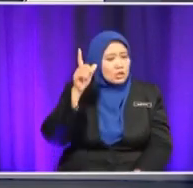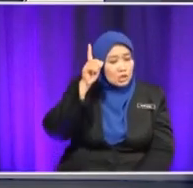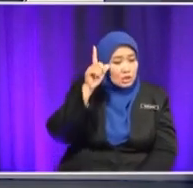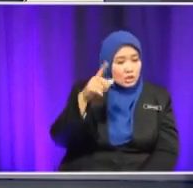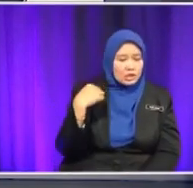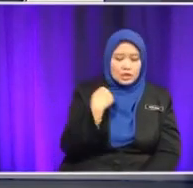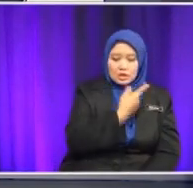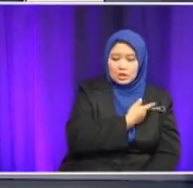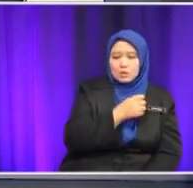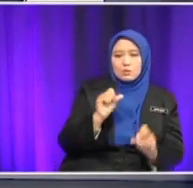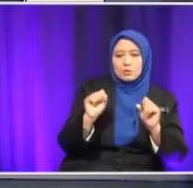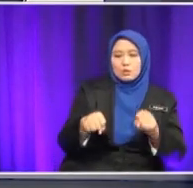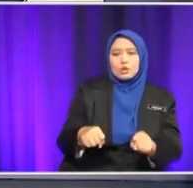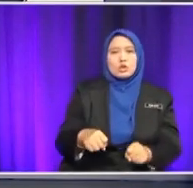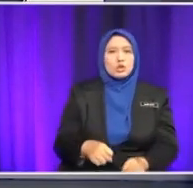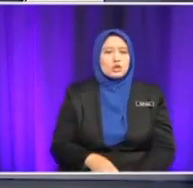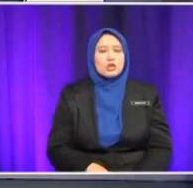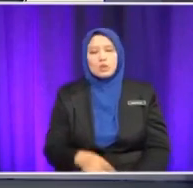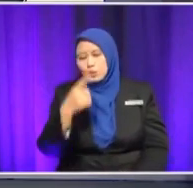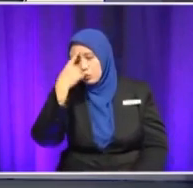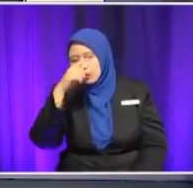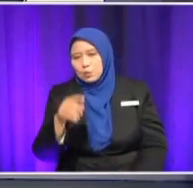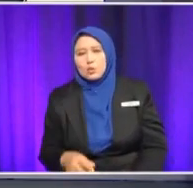juga pakai memori itu